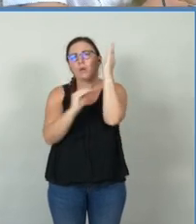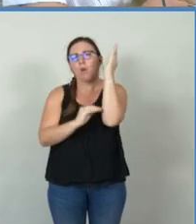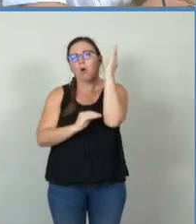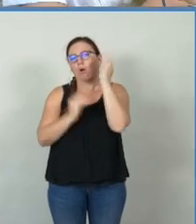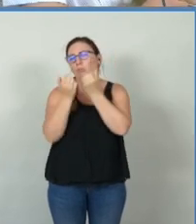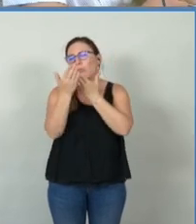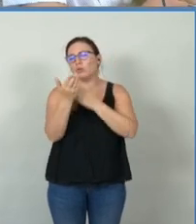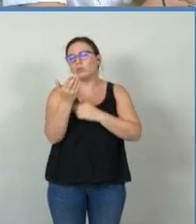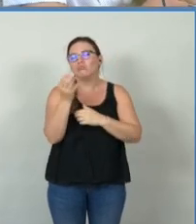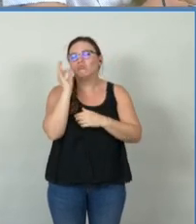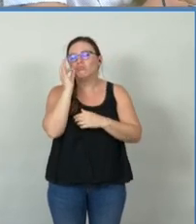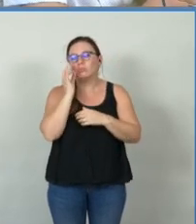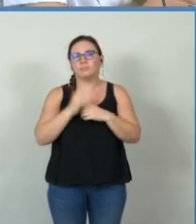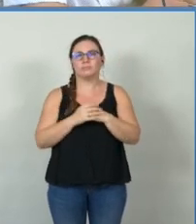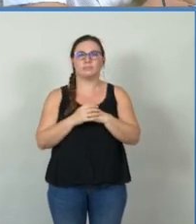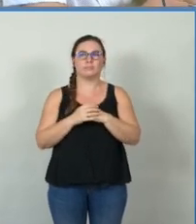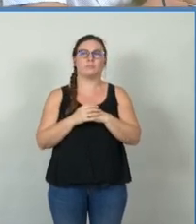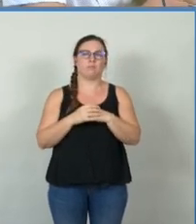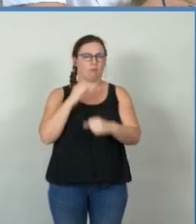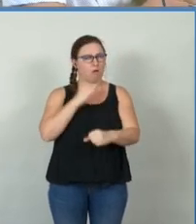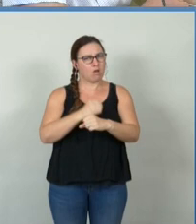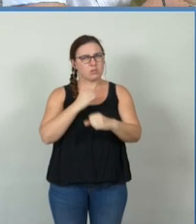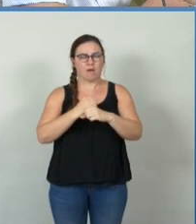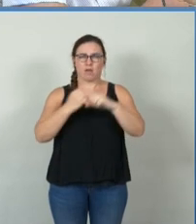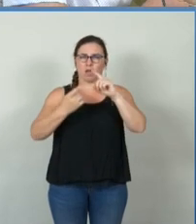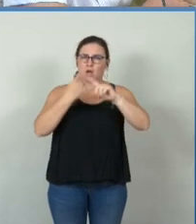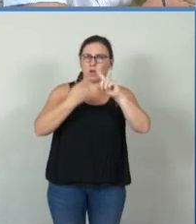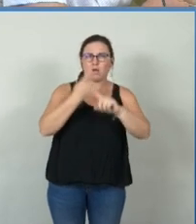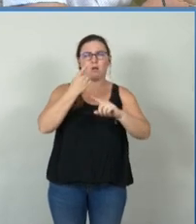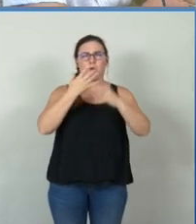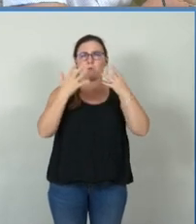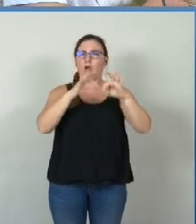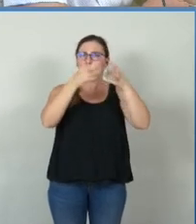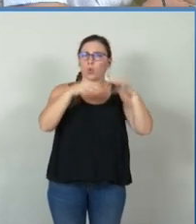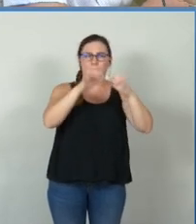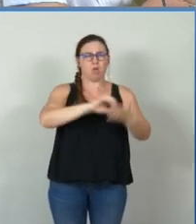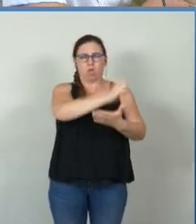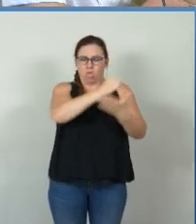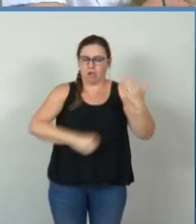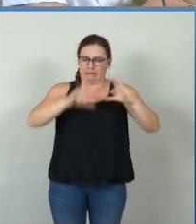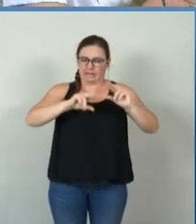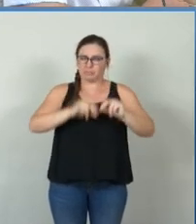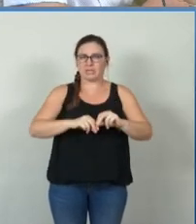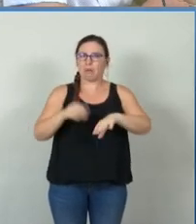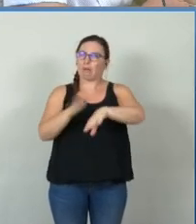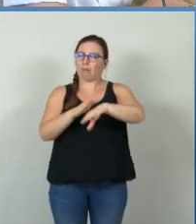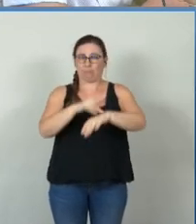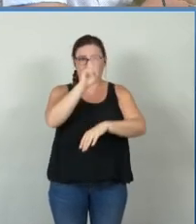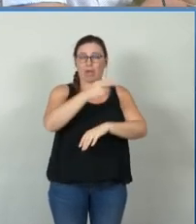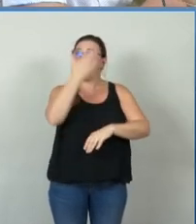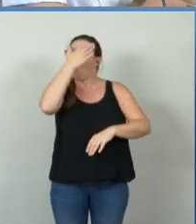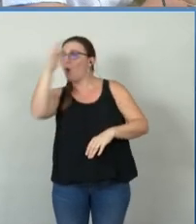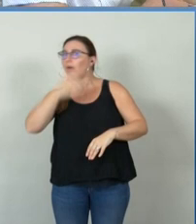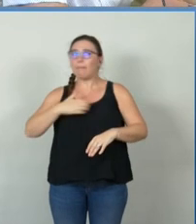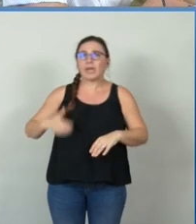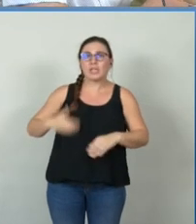et c'est un travail très important d'explicitation du compte administratif tenais à le souligner qui n'existe pas dans toutes les collectivités